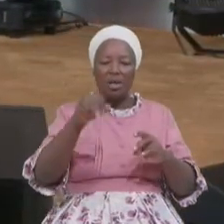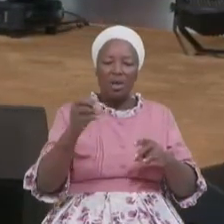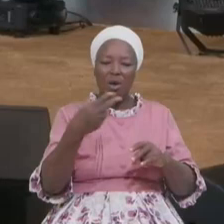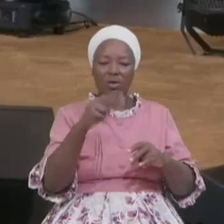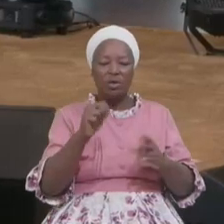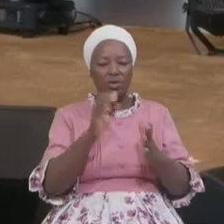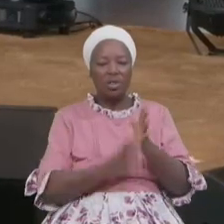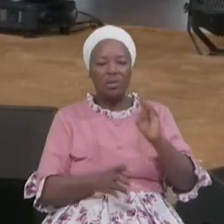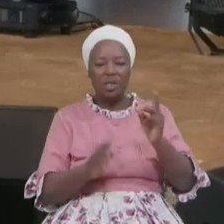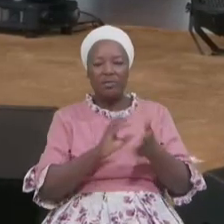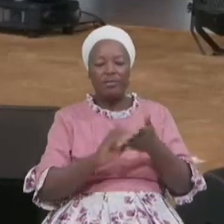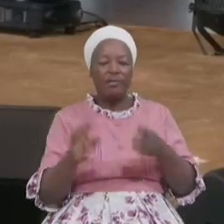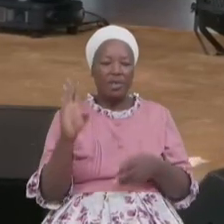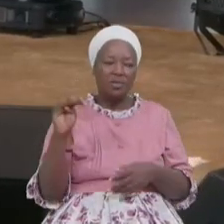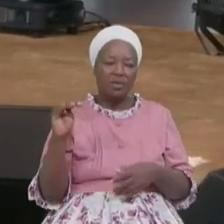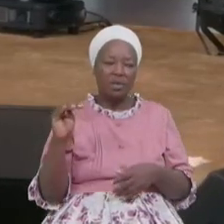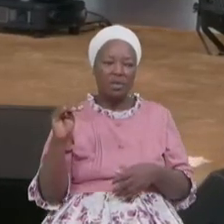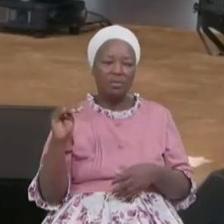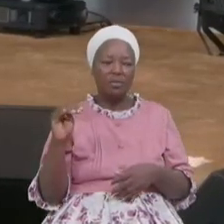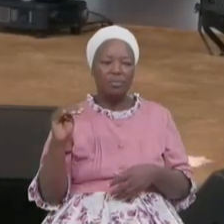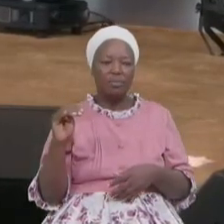Jean 17, 14.